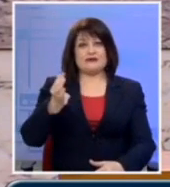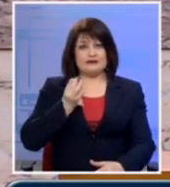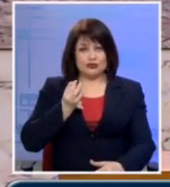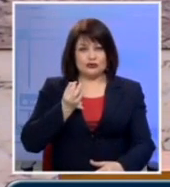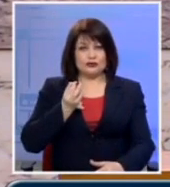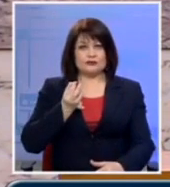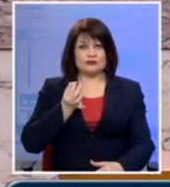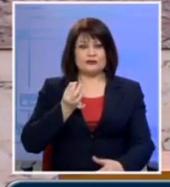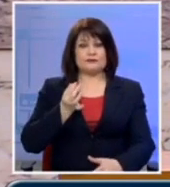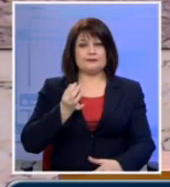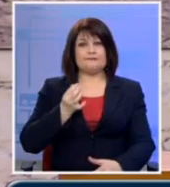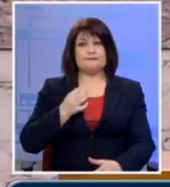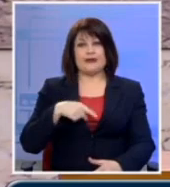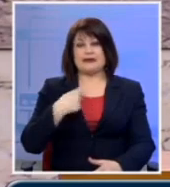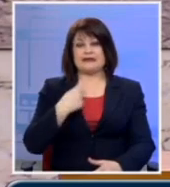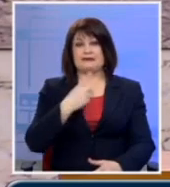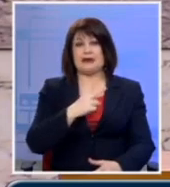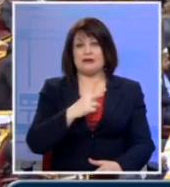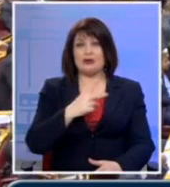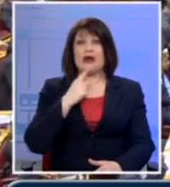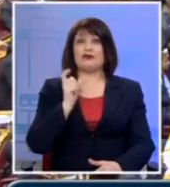τα πρακτικά. Μιλάμε...